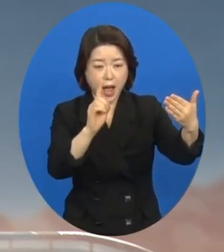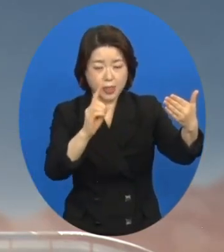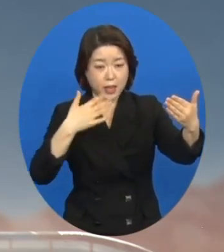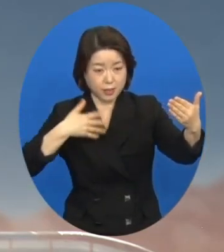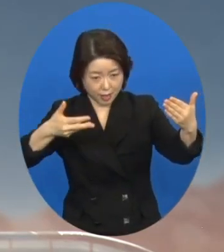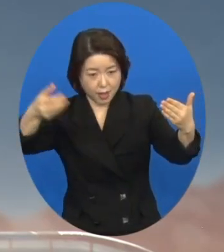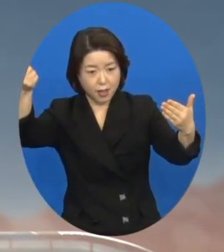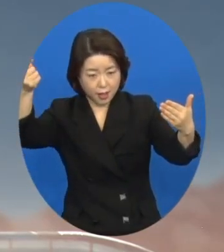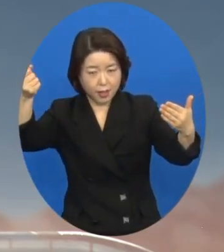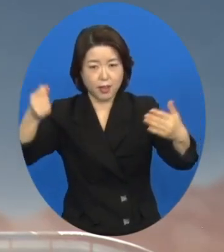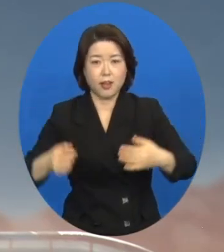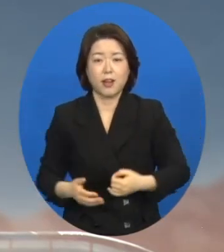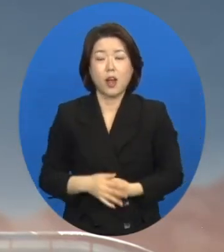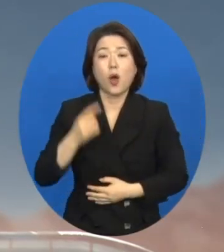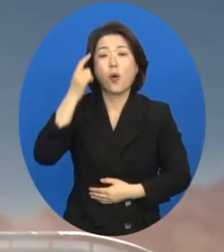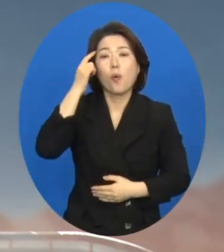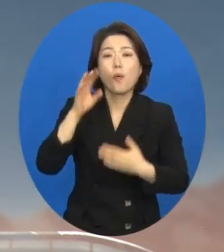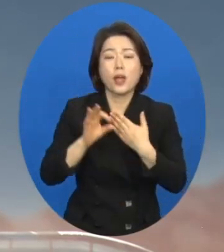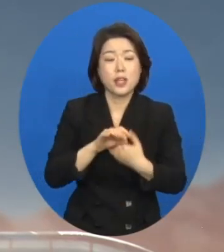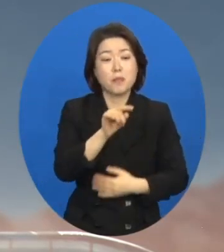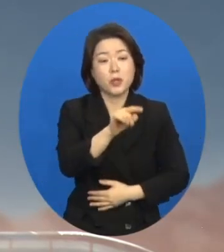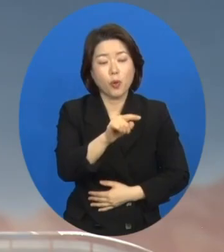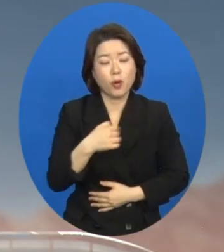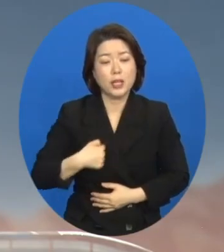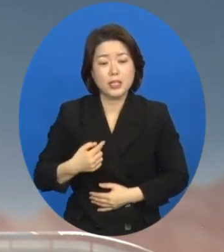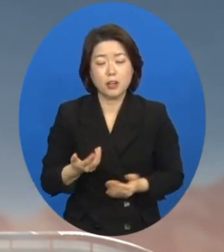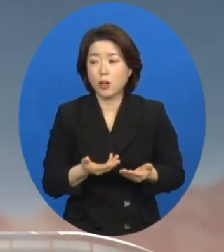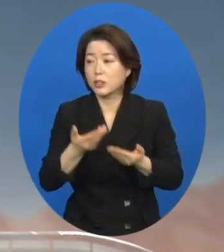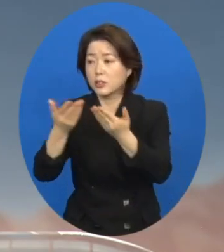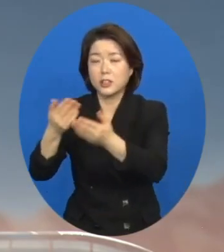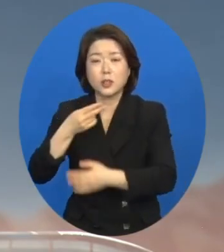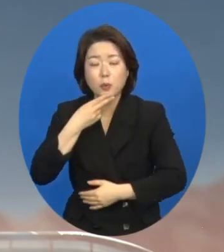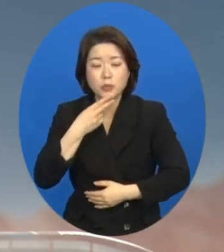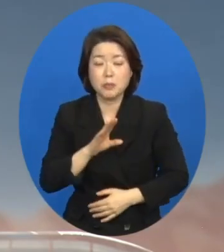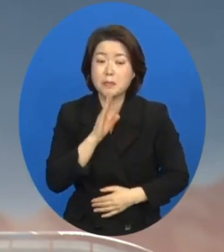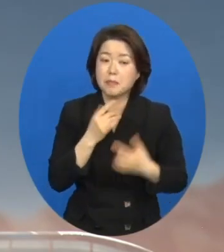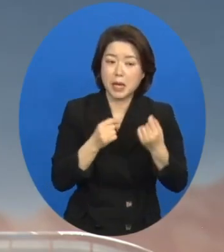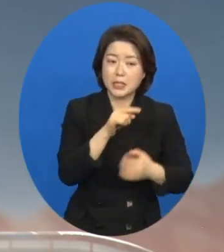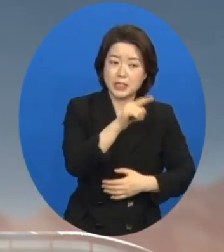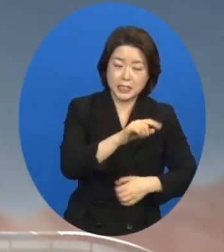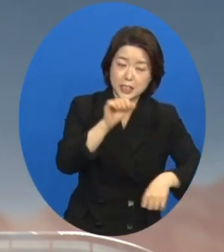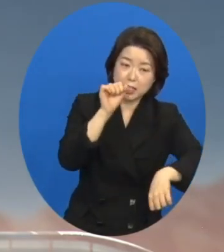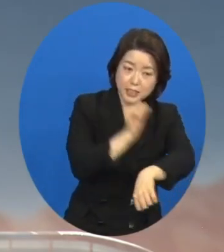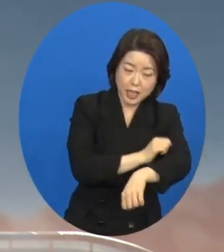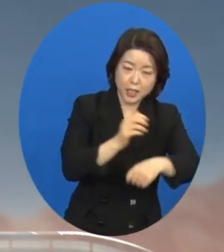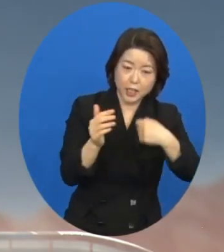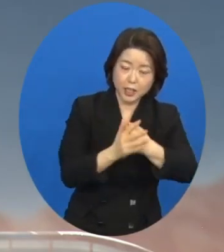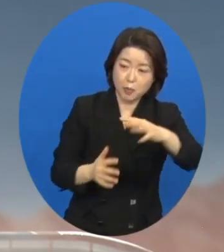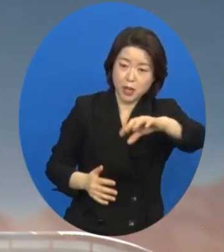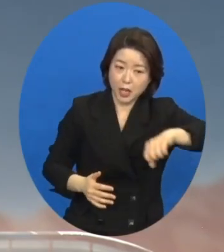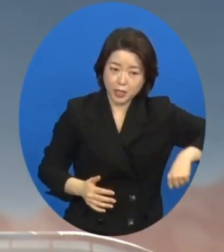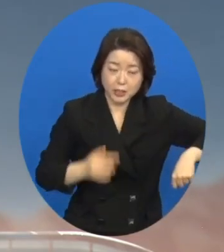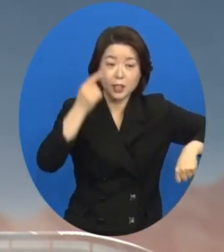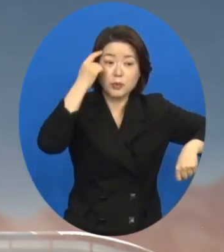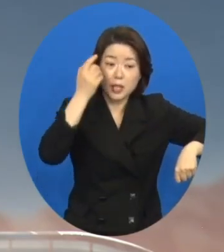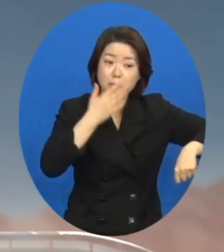나에게 주렴. 왜냐하면 너가 이것을 드리지 않으면 마치 이것이 너가 잘해서 얻은 것이라고 생각할 거야. 너가